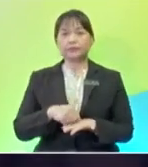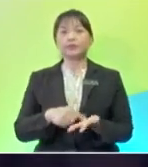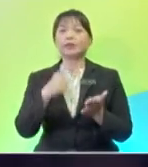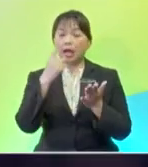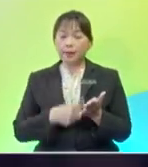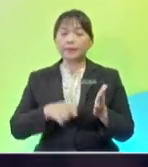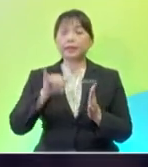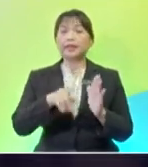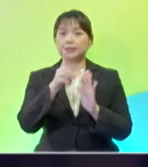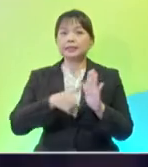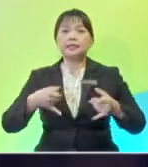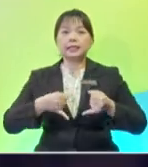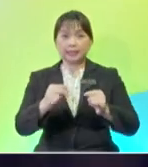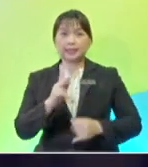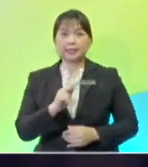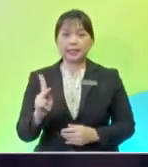dijalankan